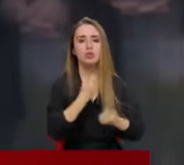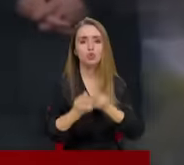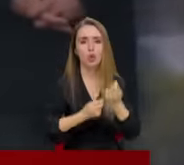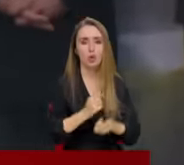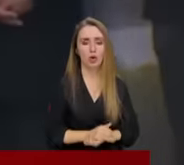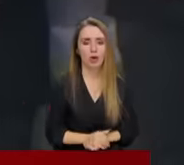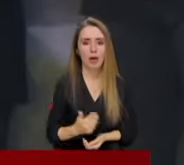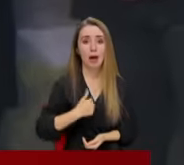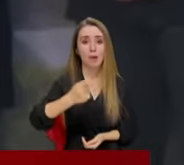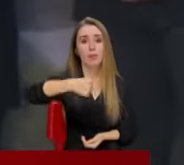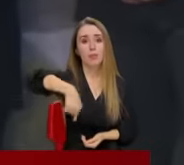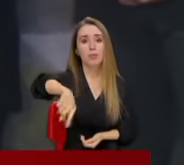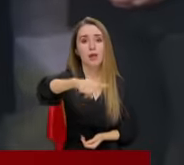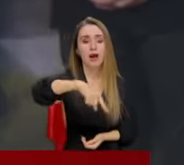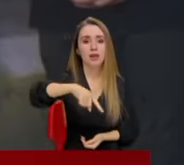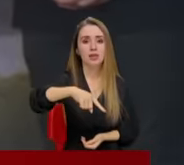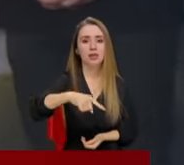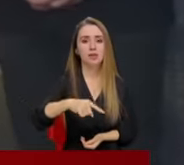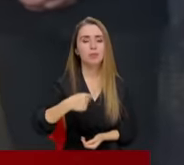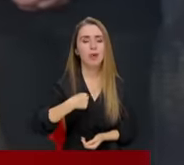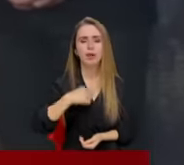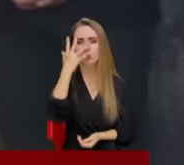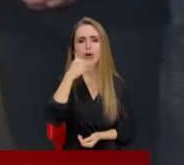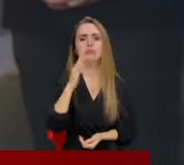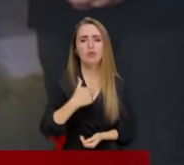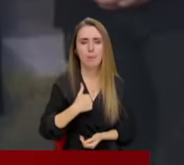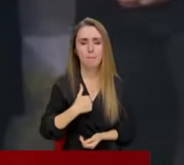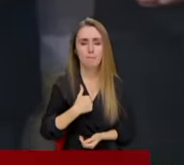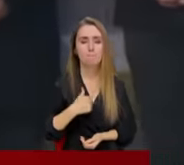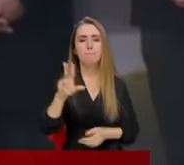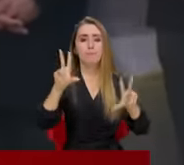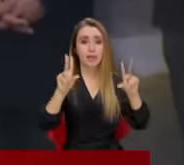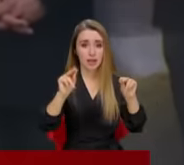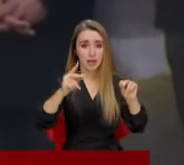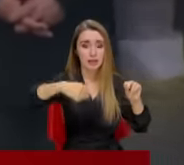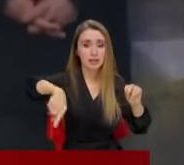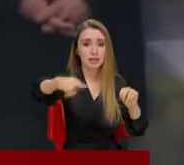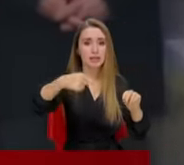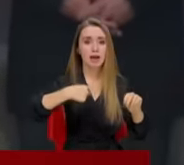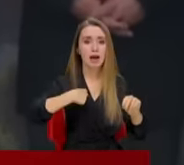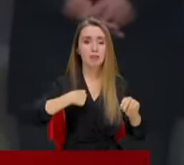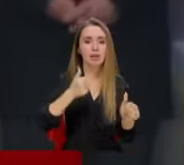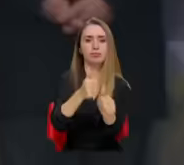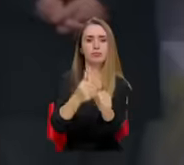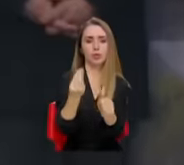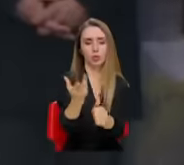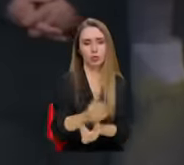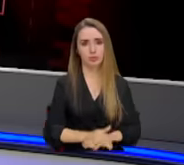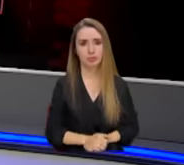çalışıyorlar. Ben sizin yüzünüzü kara çıkarmayacağım. Yeter ki siz bizim arkamızda